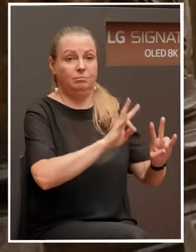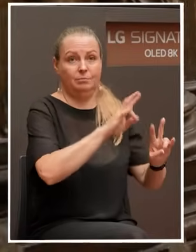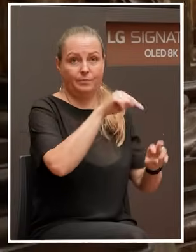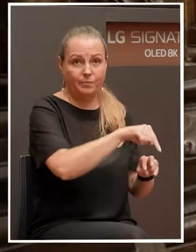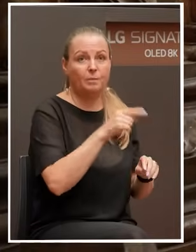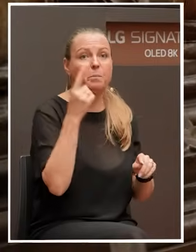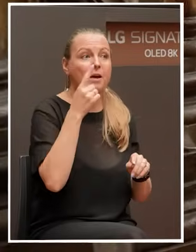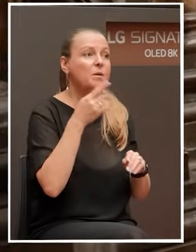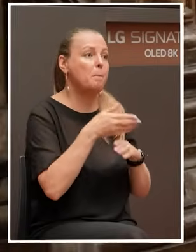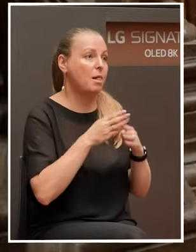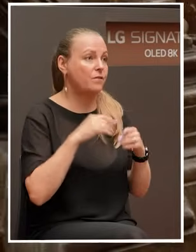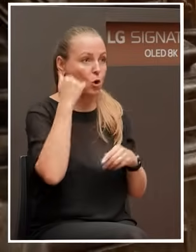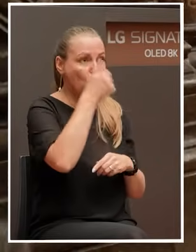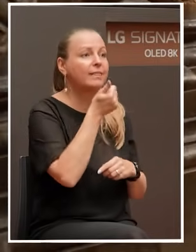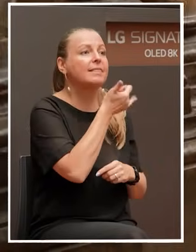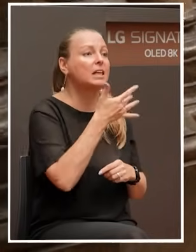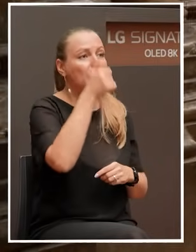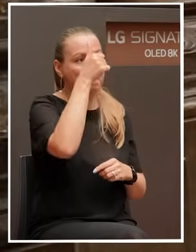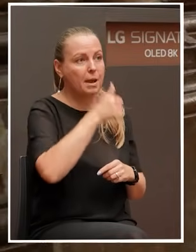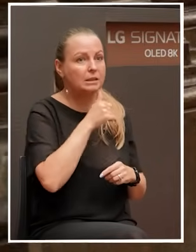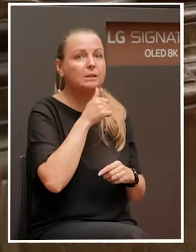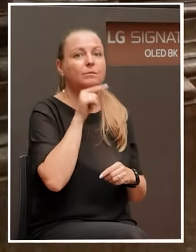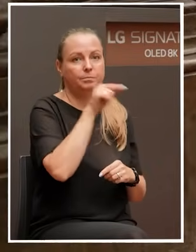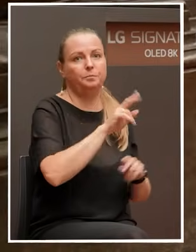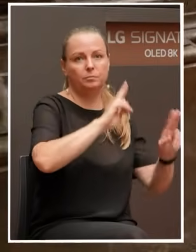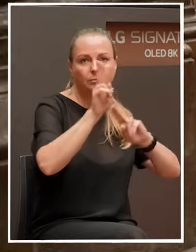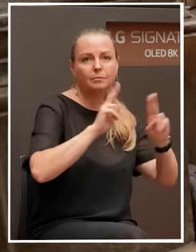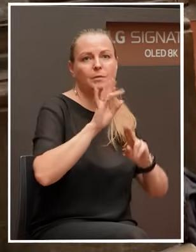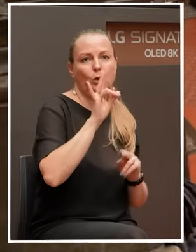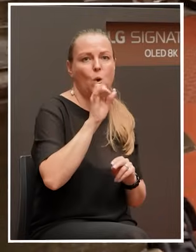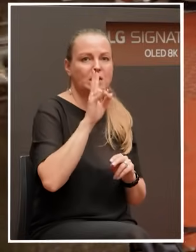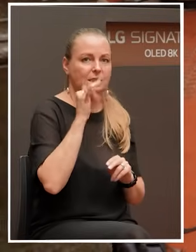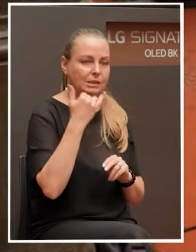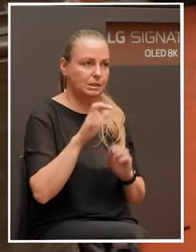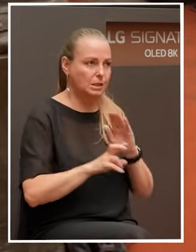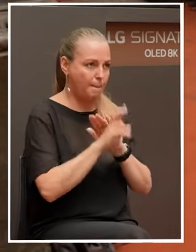в первой половине года несколько месяцев отдает Руанскому собору.